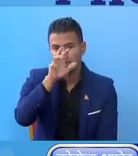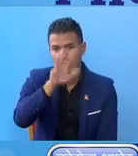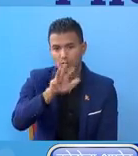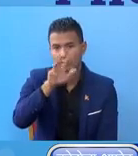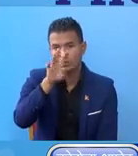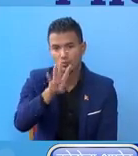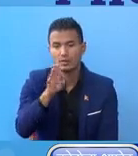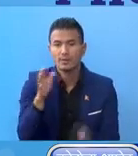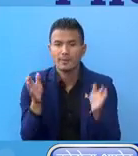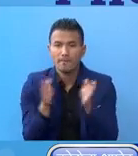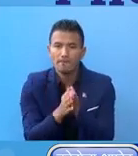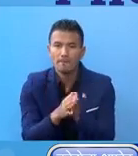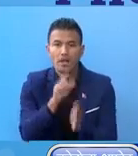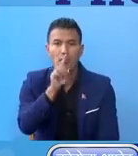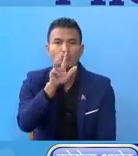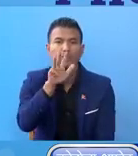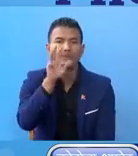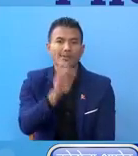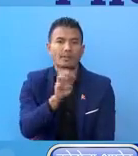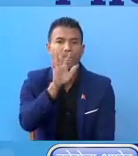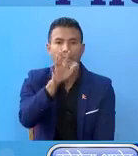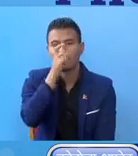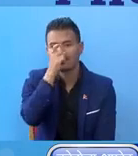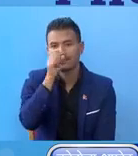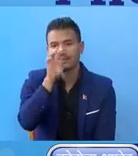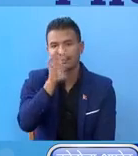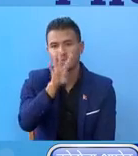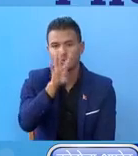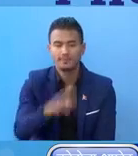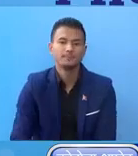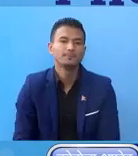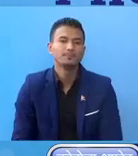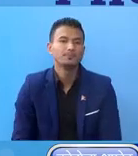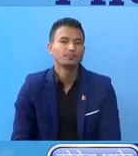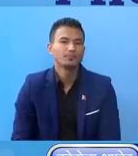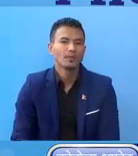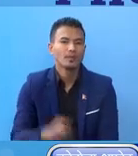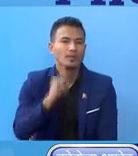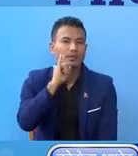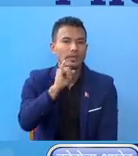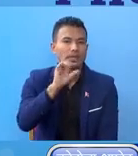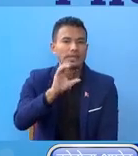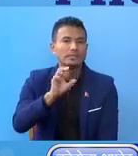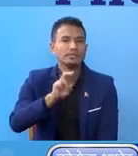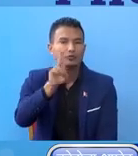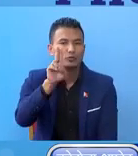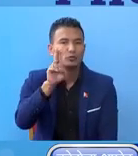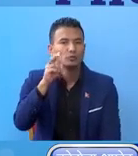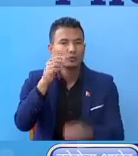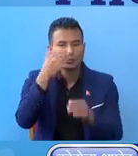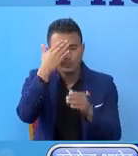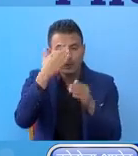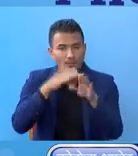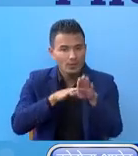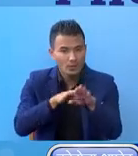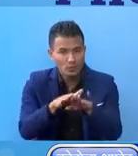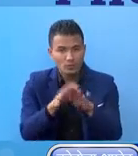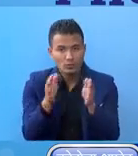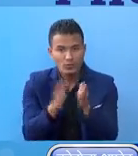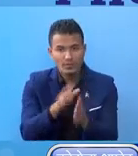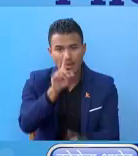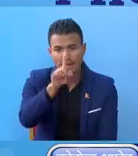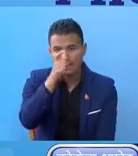4594 गरी जम्मा 19504। आइसियुमा रहनुभएको व्यक्तिहरूको सङ्ख्या